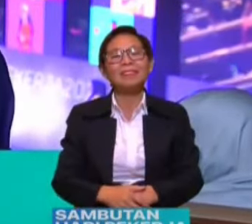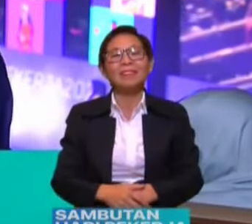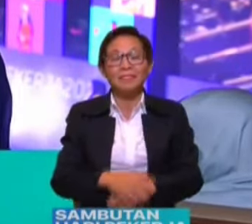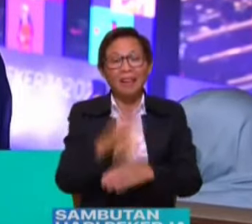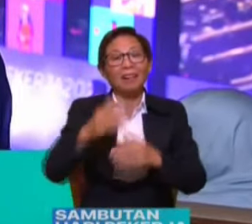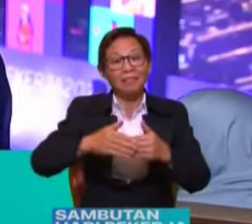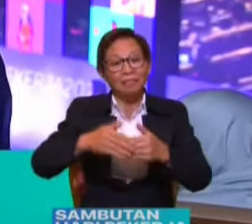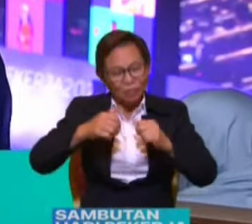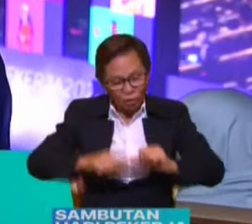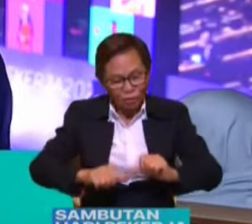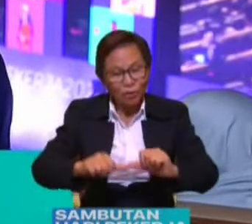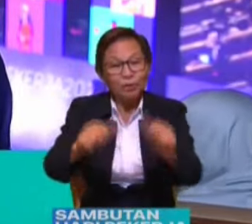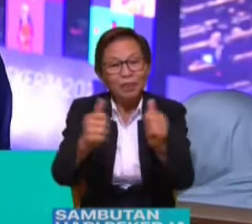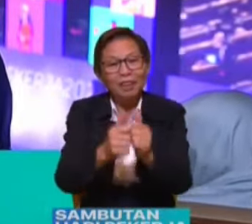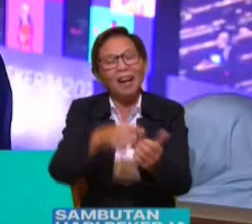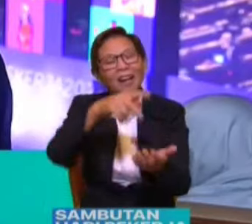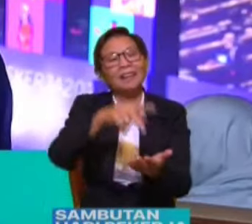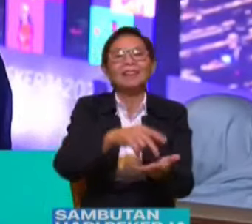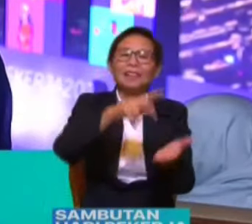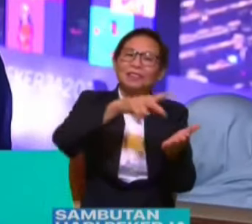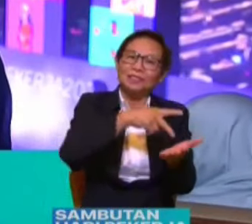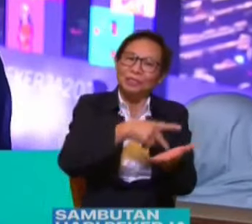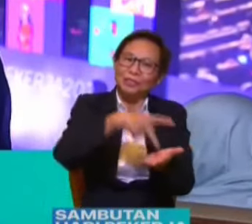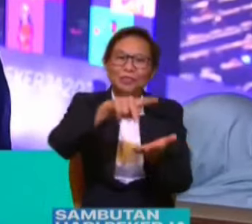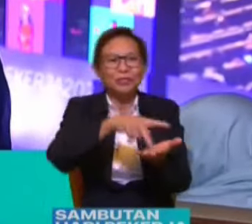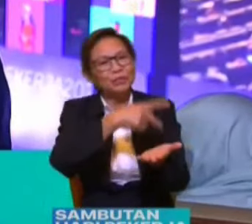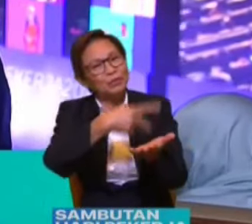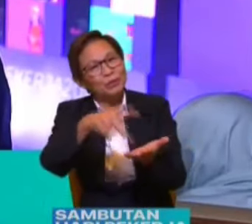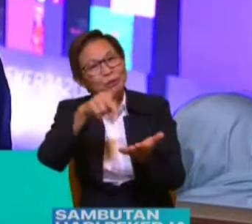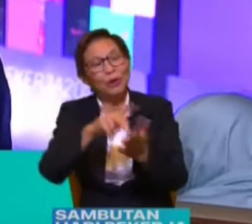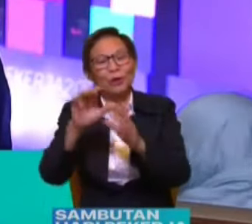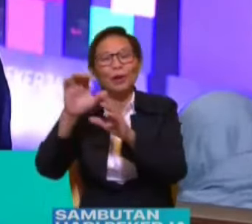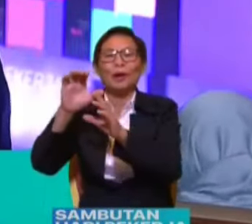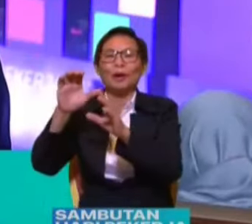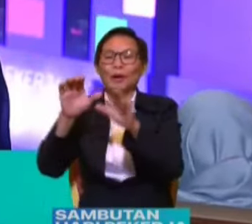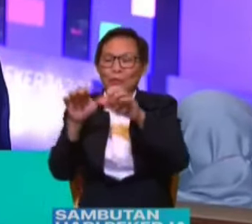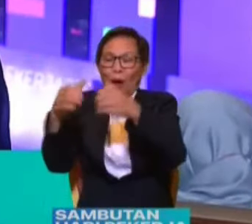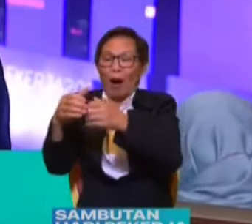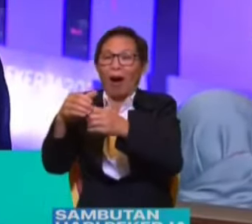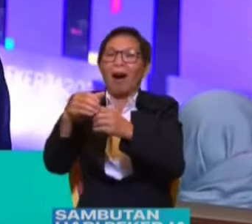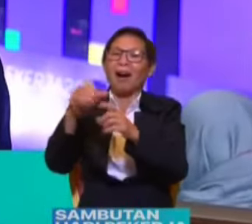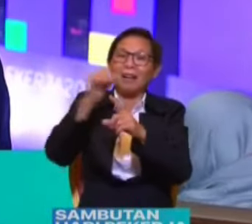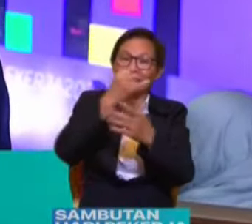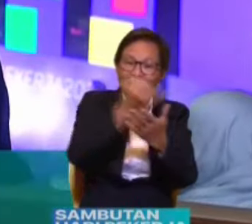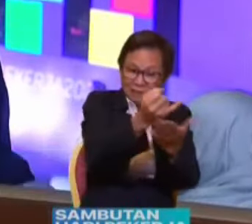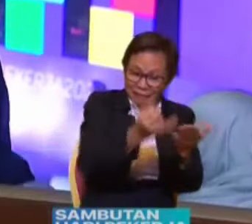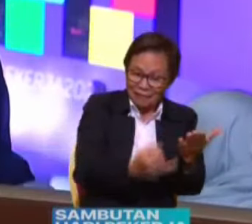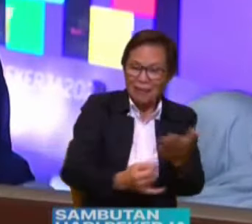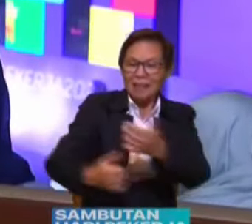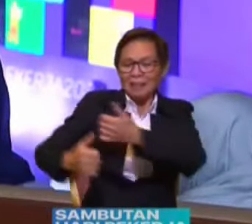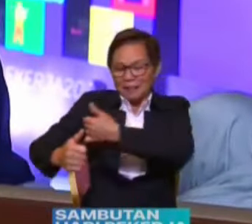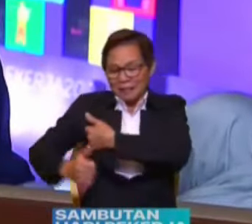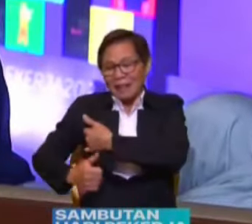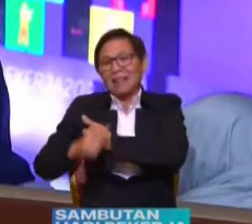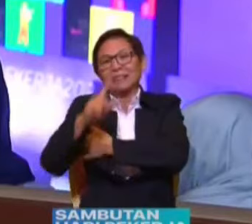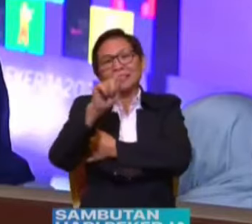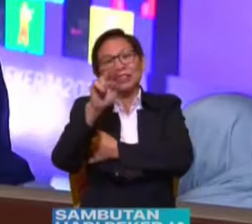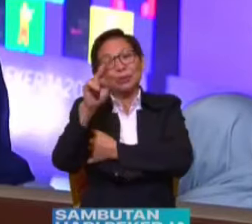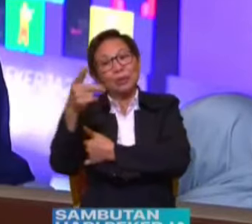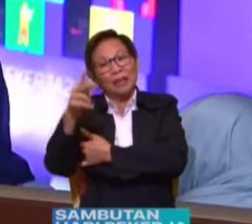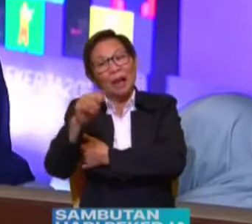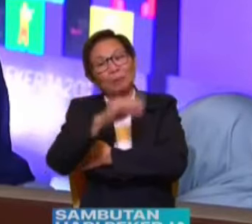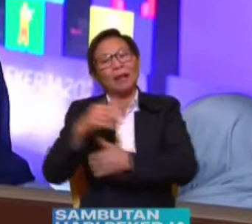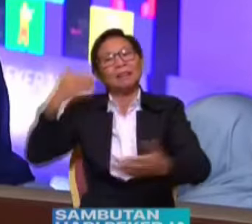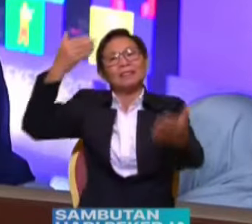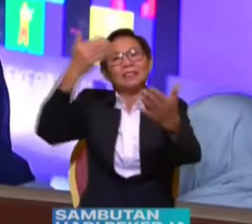diteruskan dengan persembahan dari Badan Kesenian Tentera Udara Diraja Malaysia, juga diikuti dengan